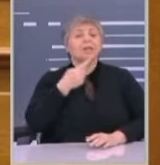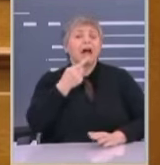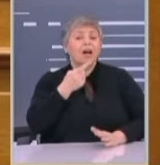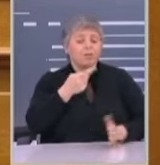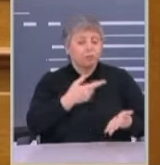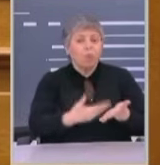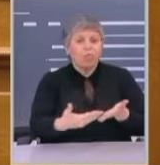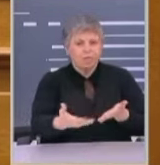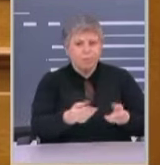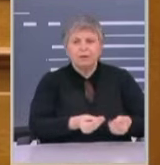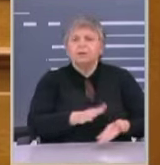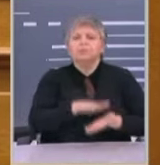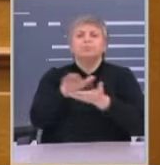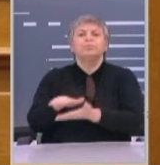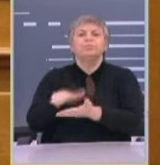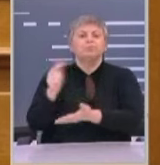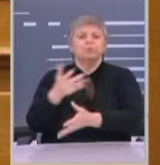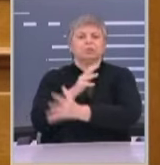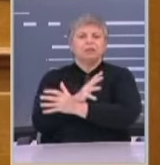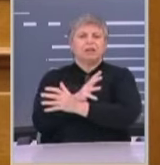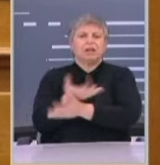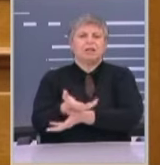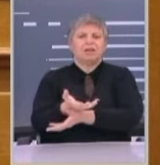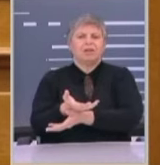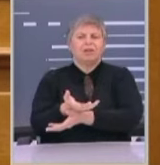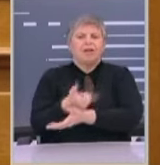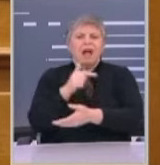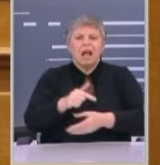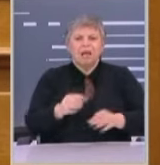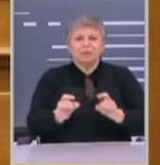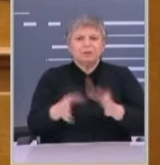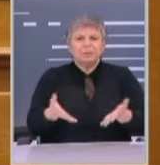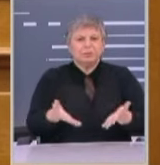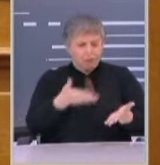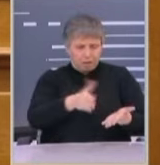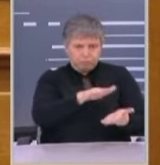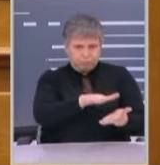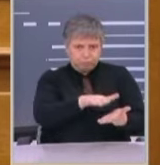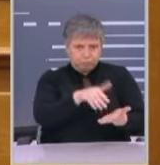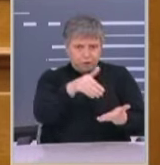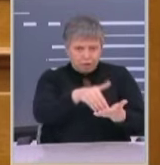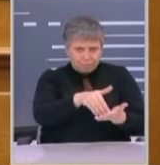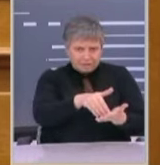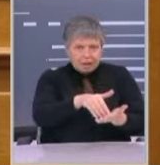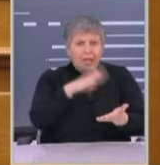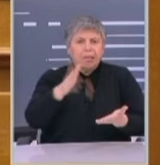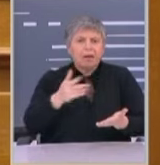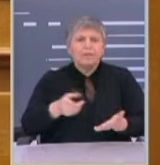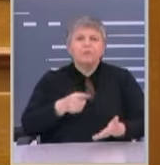πάει, αφού δεν γράφει τίποτα? Ό,τι έχει κάνει η εισαγγελία είναι εδώ μέσα. Αυτό να πάει για να ξανακάνει τη δίωξη που έχει ήδη